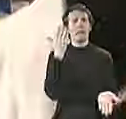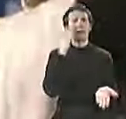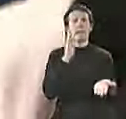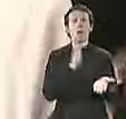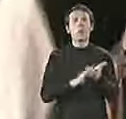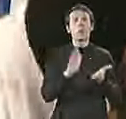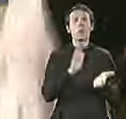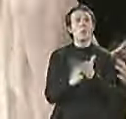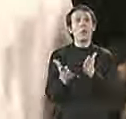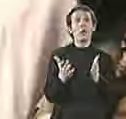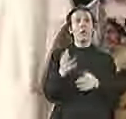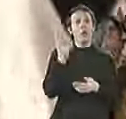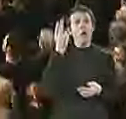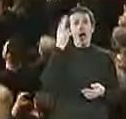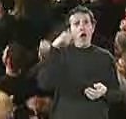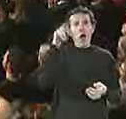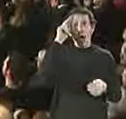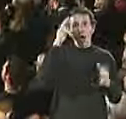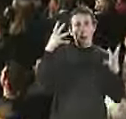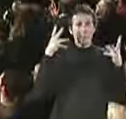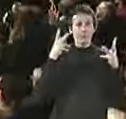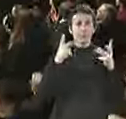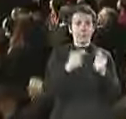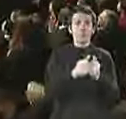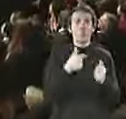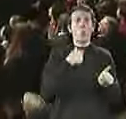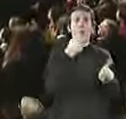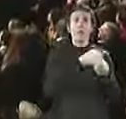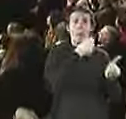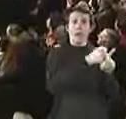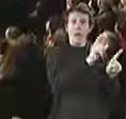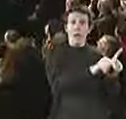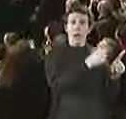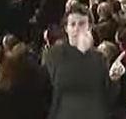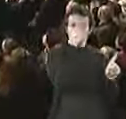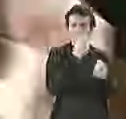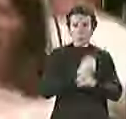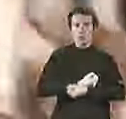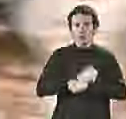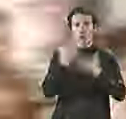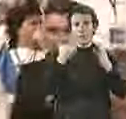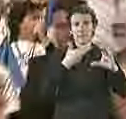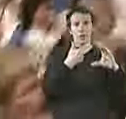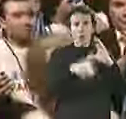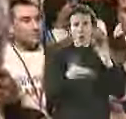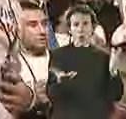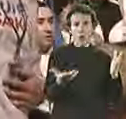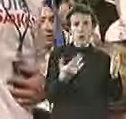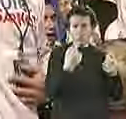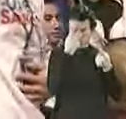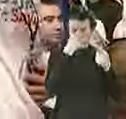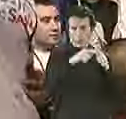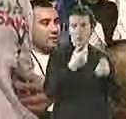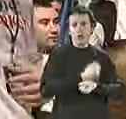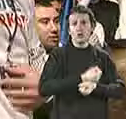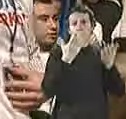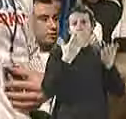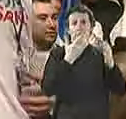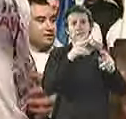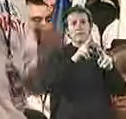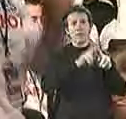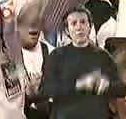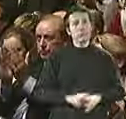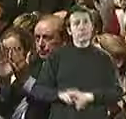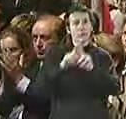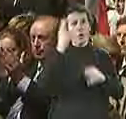l'Europe si nous ne nous étions pas battus pour sauver l'euro et pour sauver l'Europe? C'est